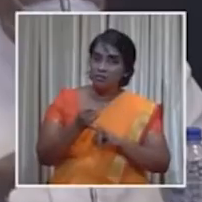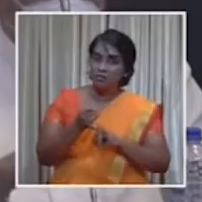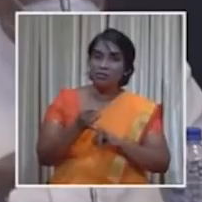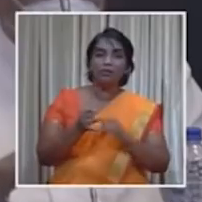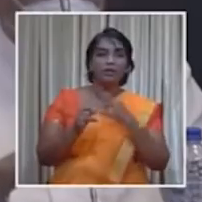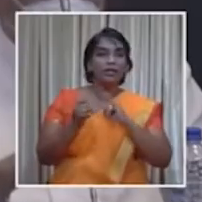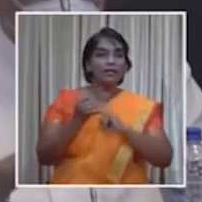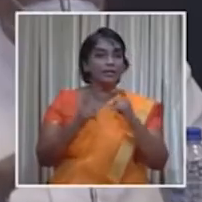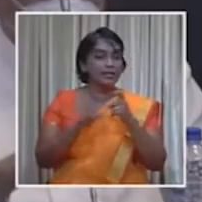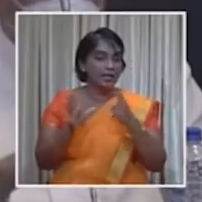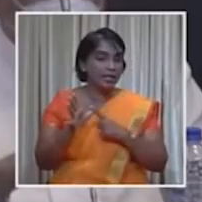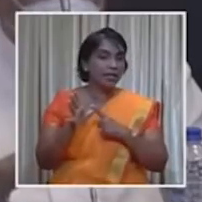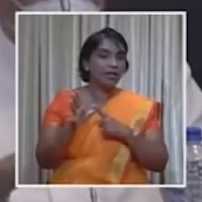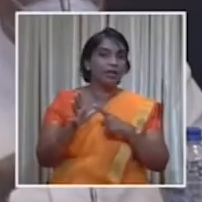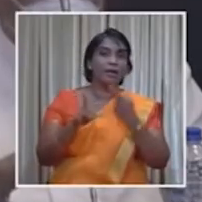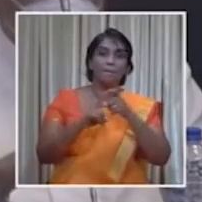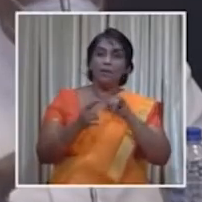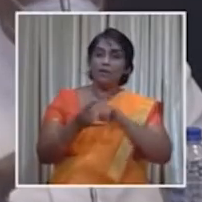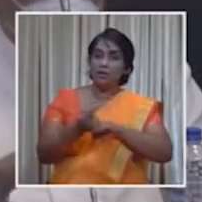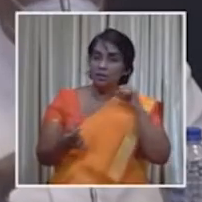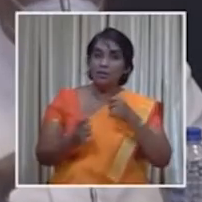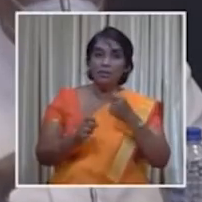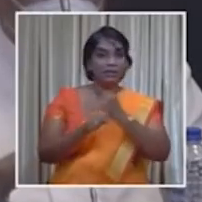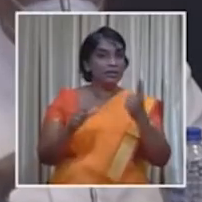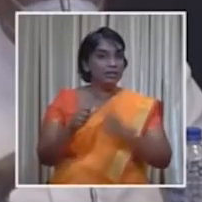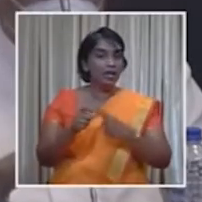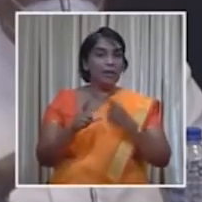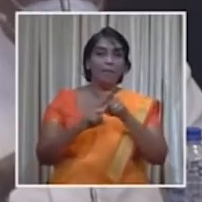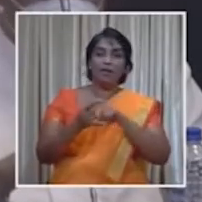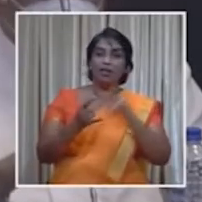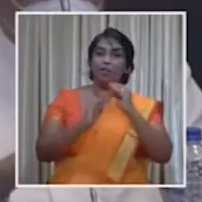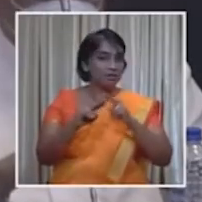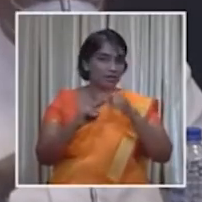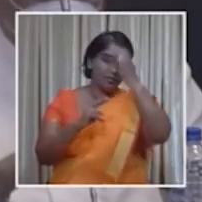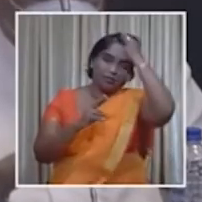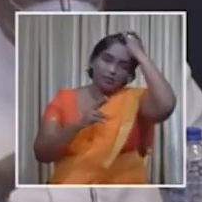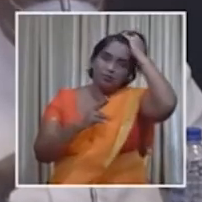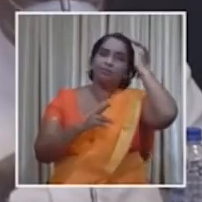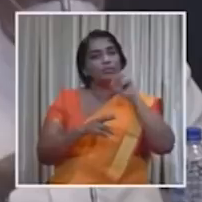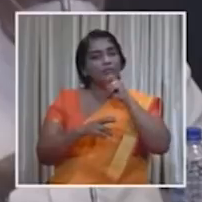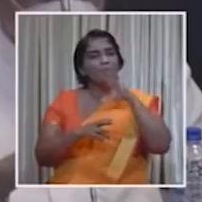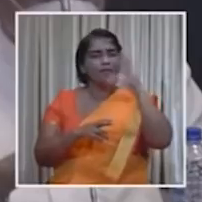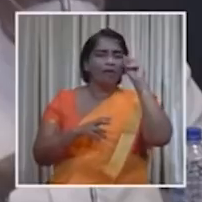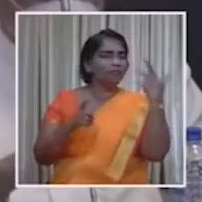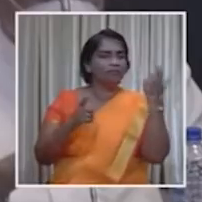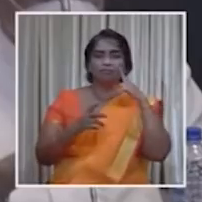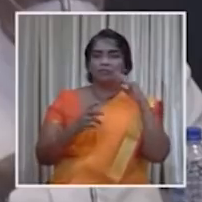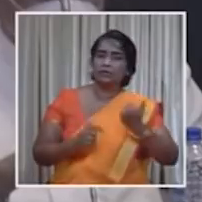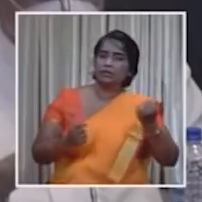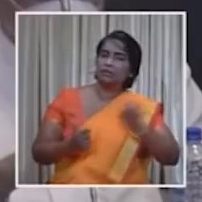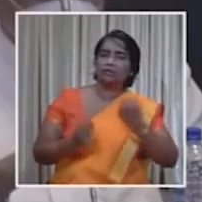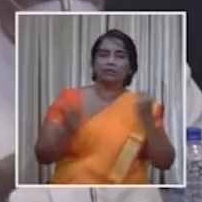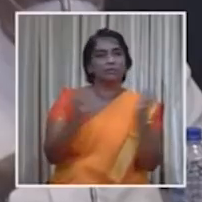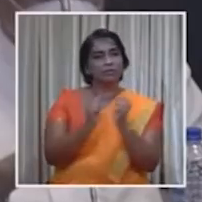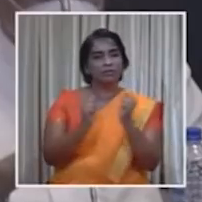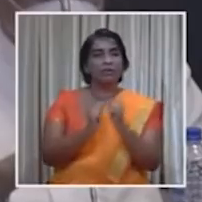සංවර්ධන නිලධාරීන් ප්‍රාදේශීය ලේකම්වරු දිසාපතිවරු ප්‍රාදේශීය ලේකම් කාර්යාලවල සියලුම සේවකයෝ දිවා රාත්‍රී නොබලා ජීවිතවදහනම ගැන නොතක